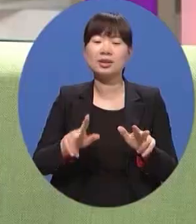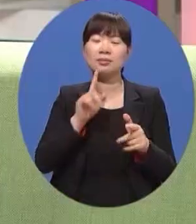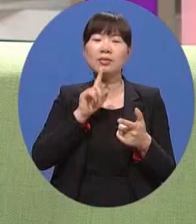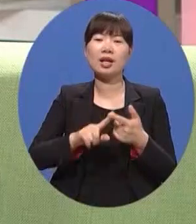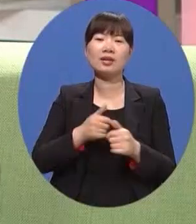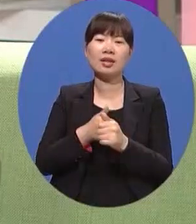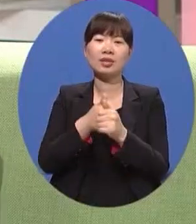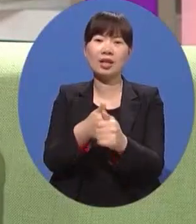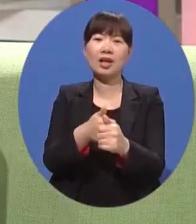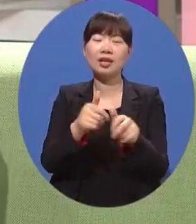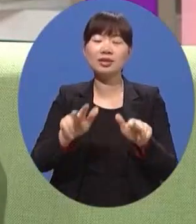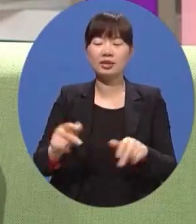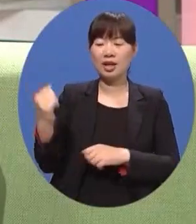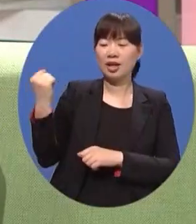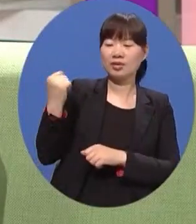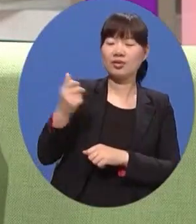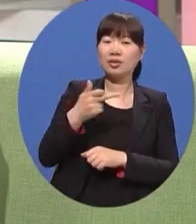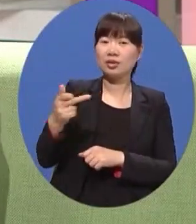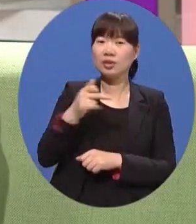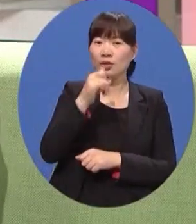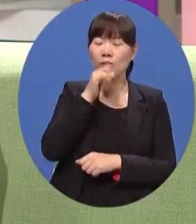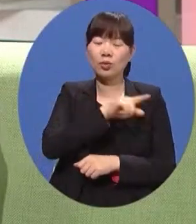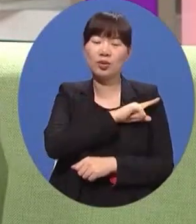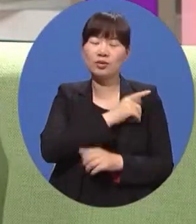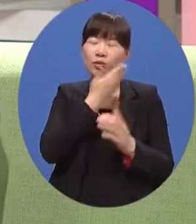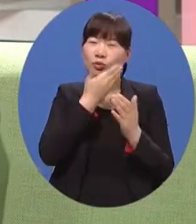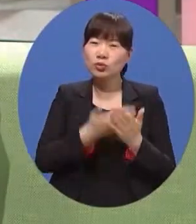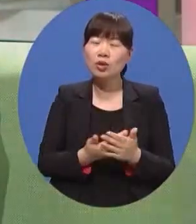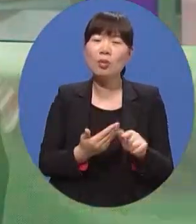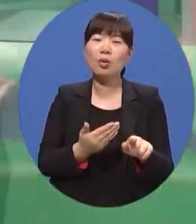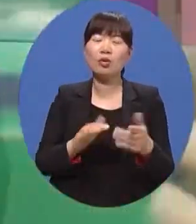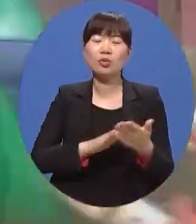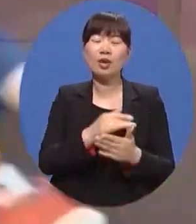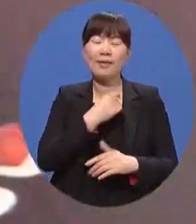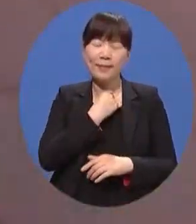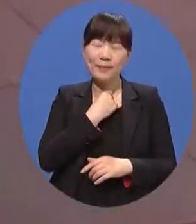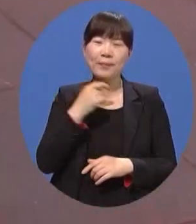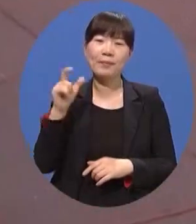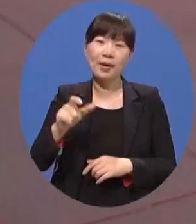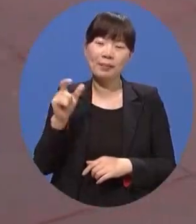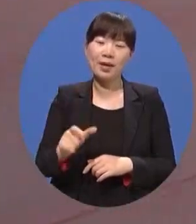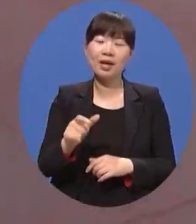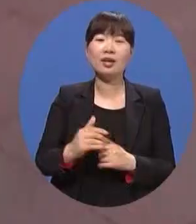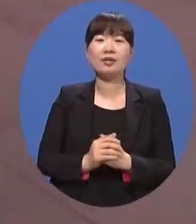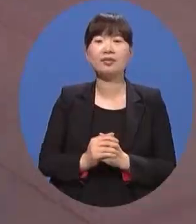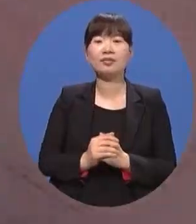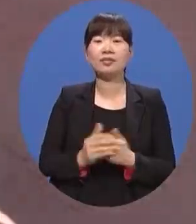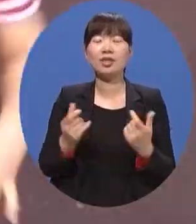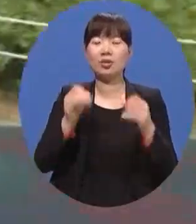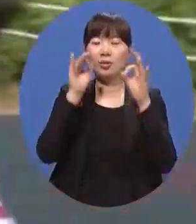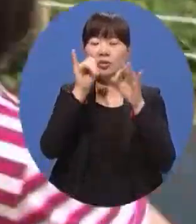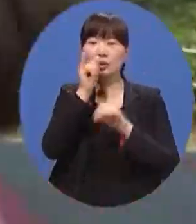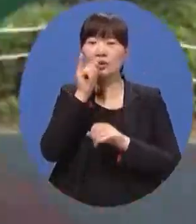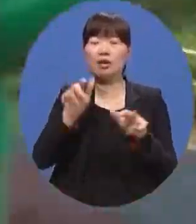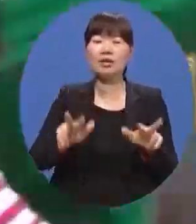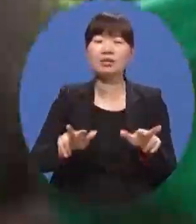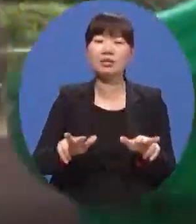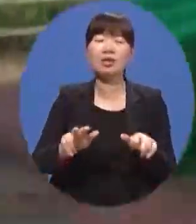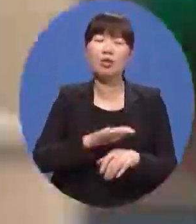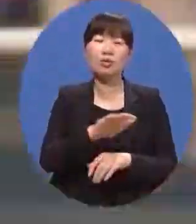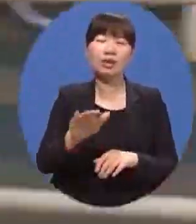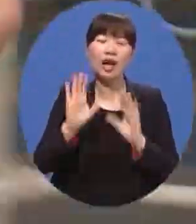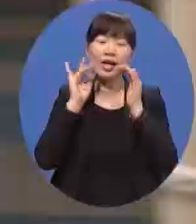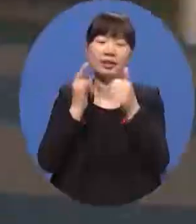대로 굉장히 에너지가 넘치고 가장 중요한 것은 놀이욕구가 왕성하다. 이렇게 볼 수가 있죠. 그리고 이제 우리가